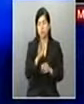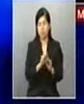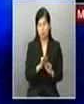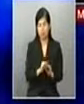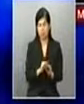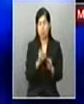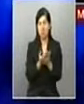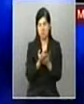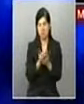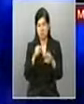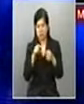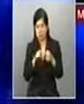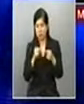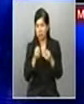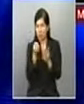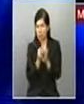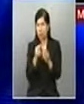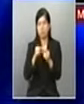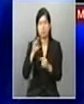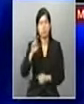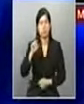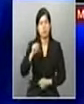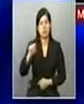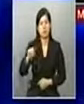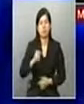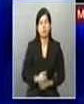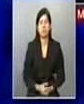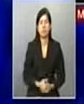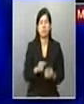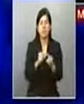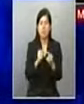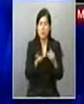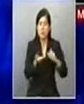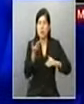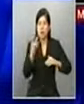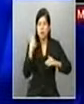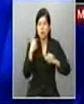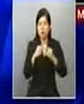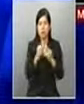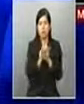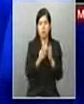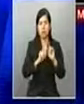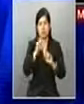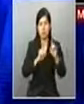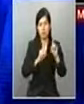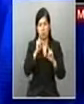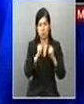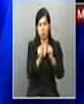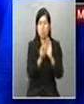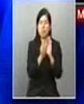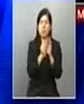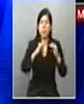สูงถึง 7% แล้วก็ให้อัพไซด์ที่ค่อนข้างสูงด้วยเพราะราคาหุ้นเนี่ยลงมาต่ำกว่าราคาพื้นฐานมาก